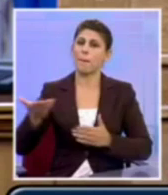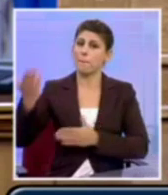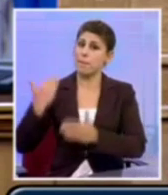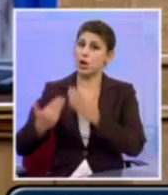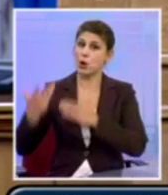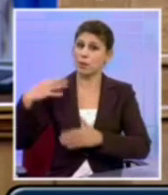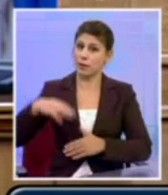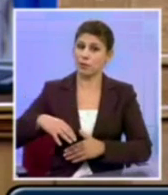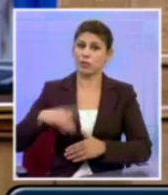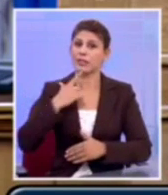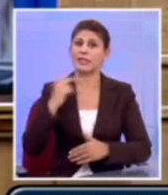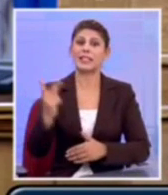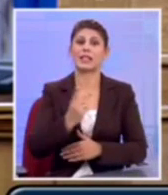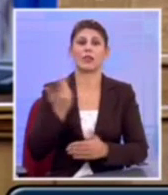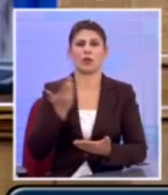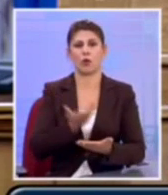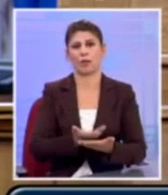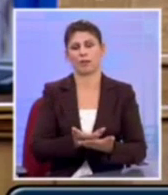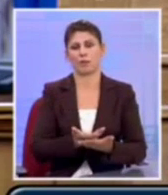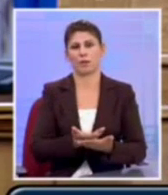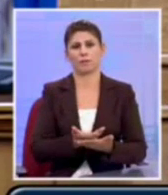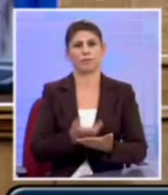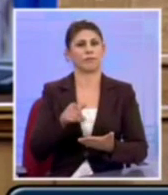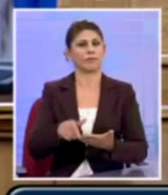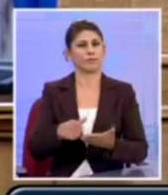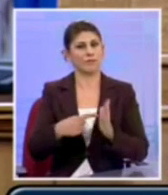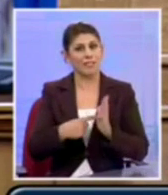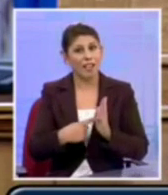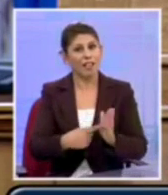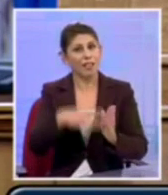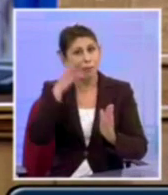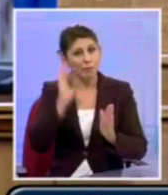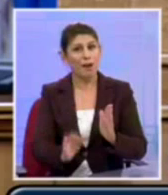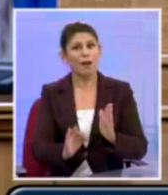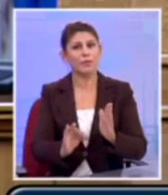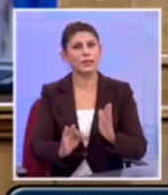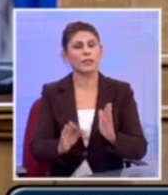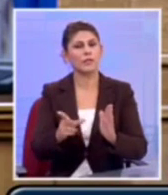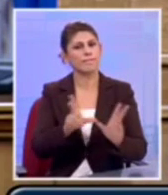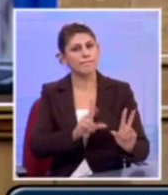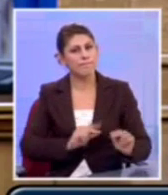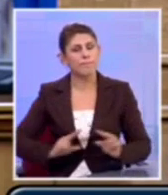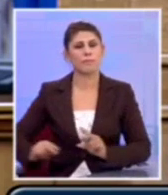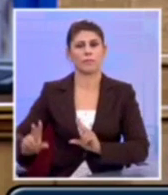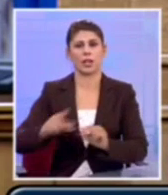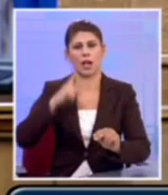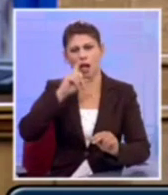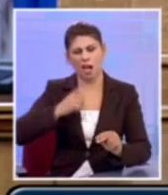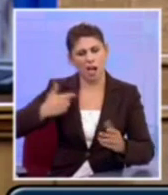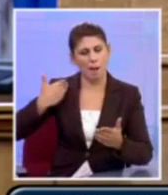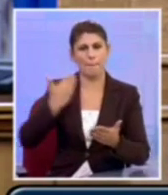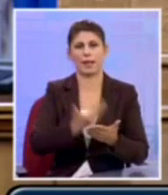περίοδο ως κοινωνικό αίτημα και αποκρισταλώθηκε ως συλλογική